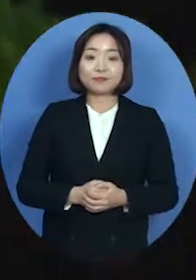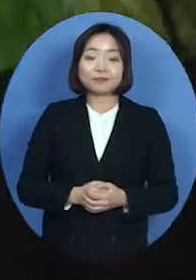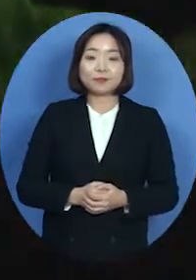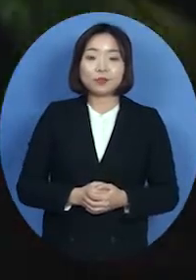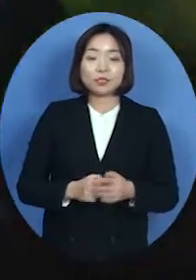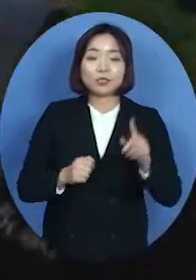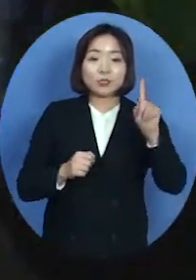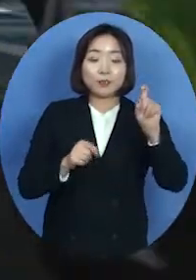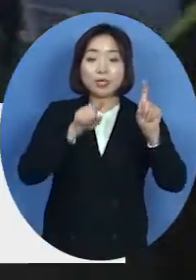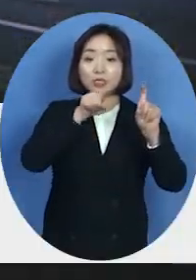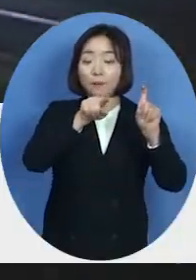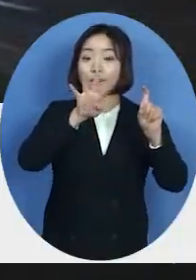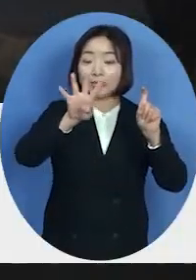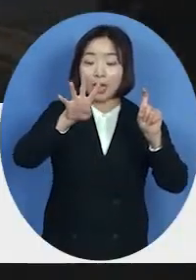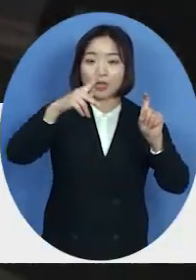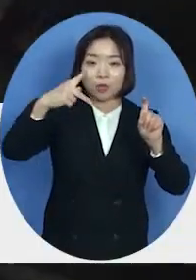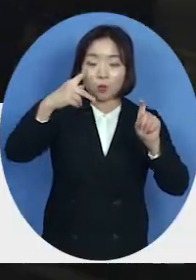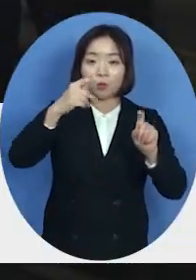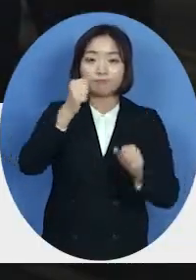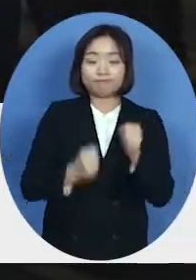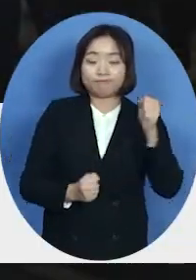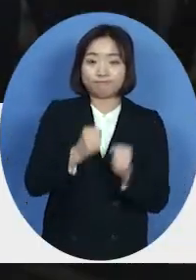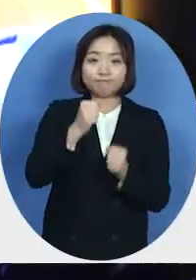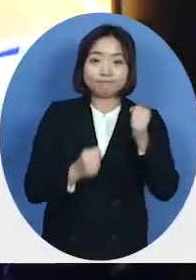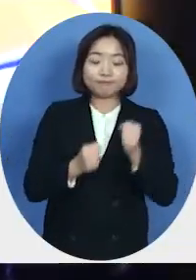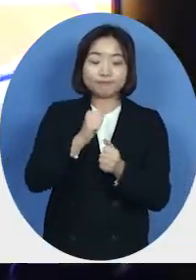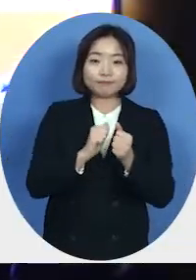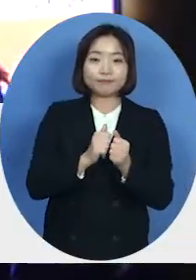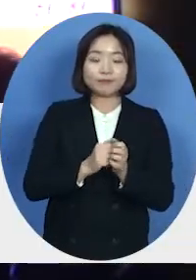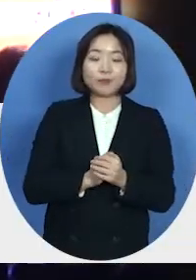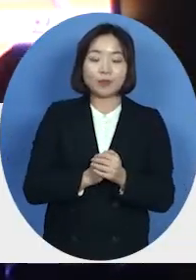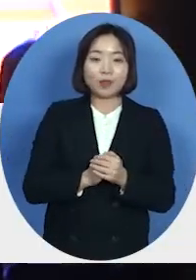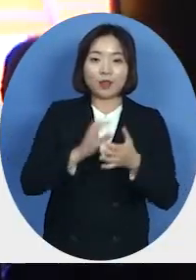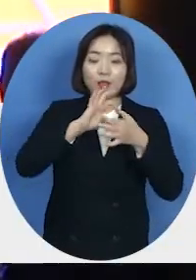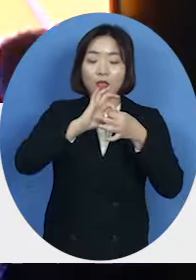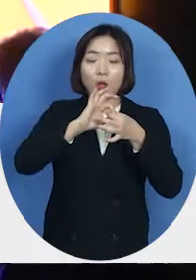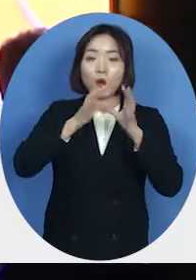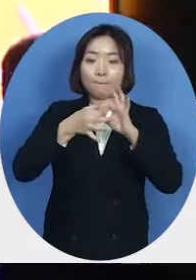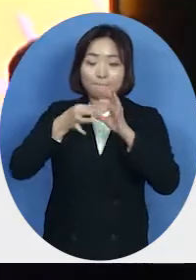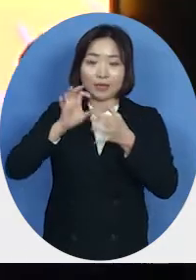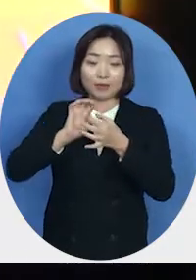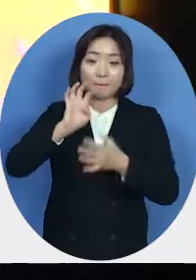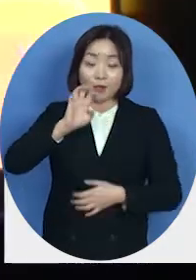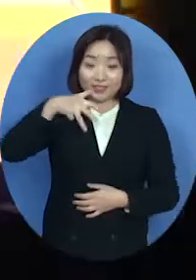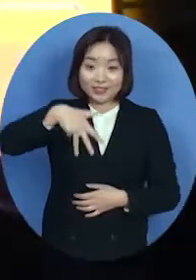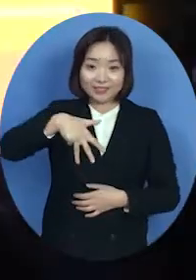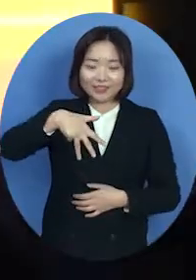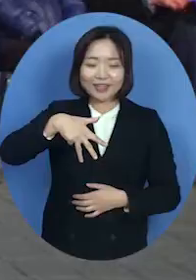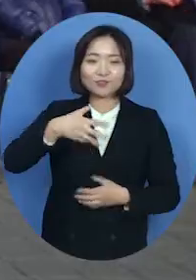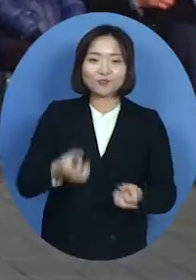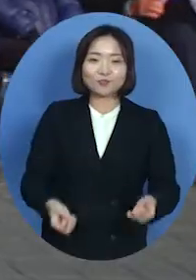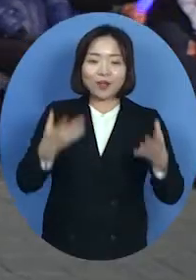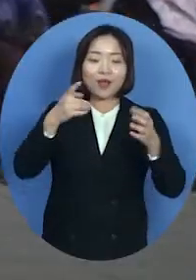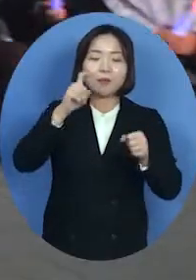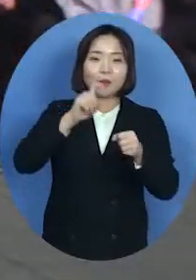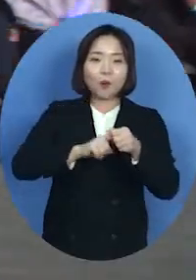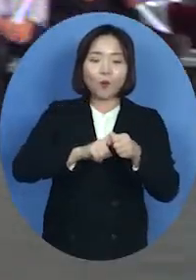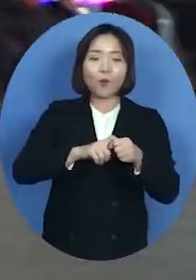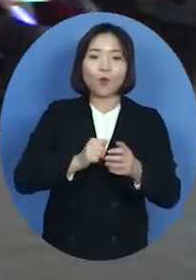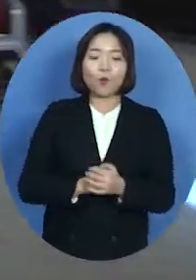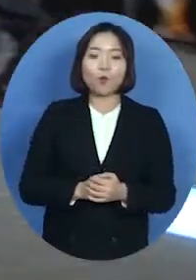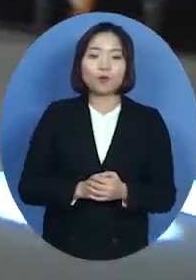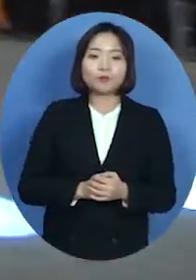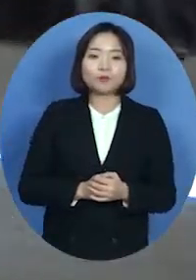지난 8일 공개 지역 11.4 km 를 달린 2018평창동계올림픽 통화를 축하하기 위해 종착지인 공산성